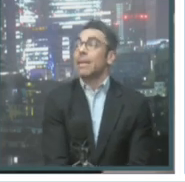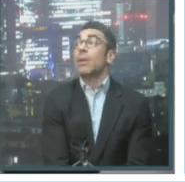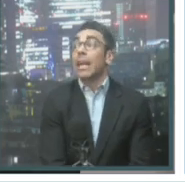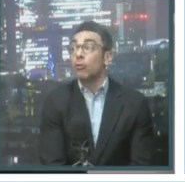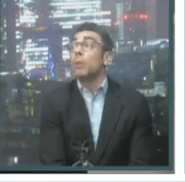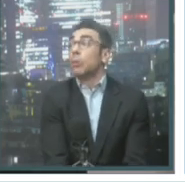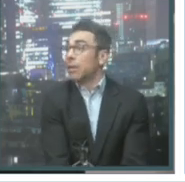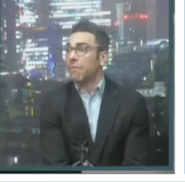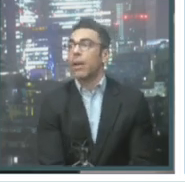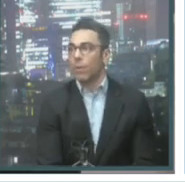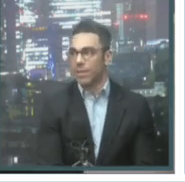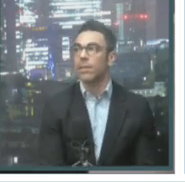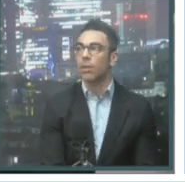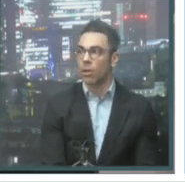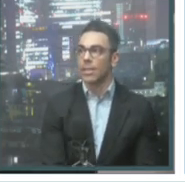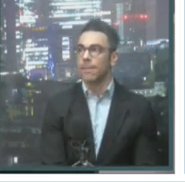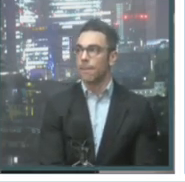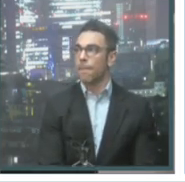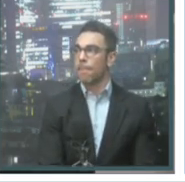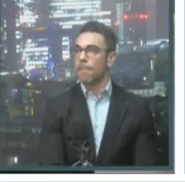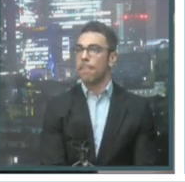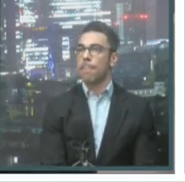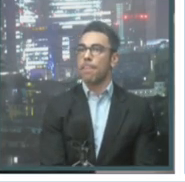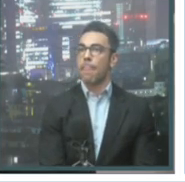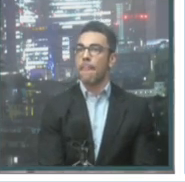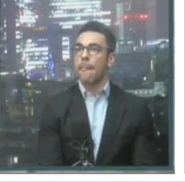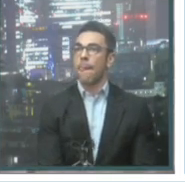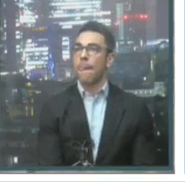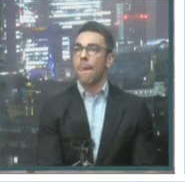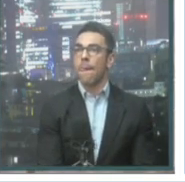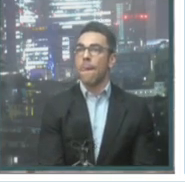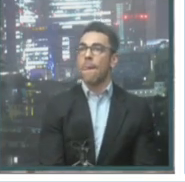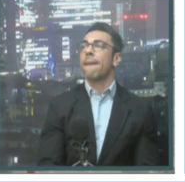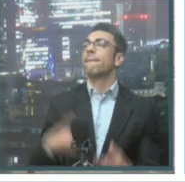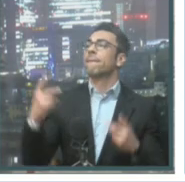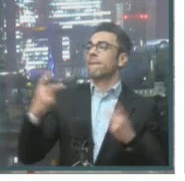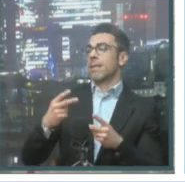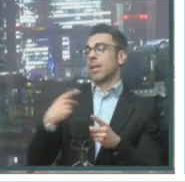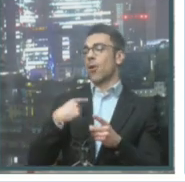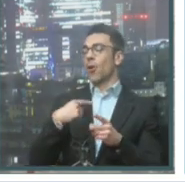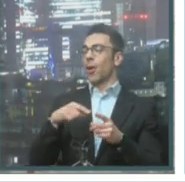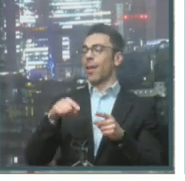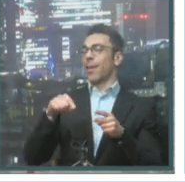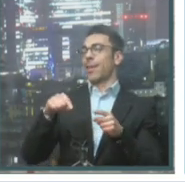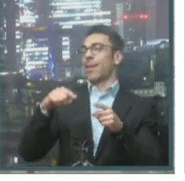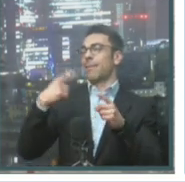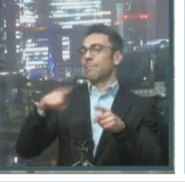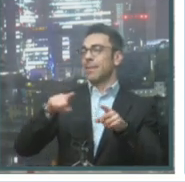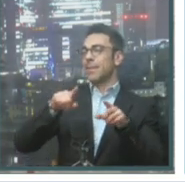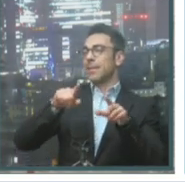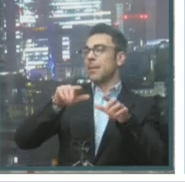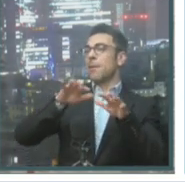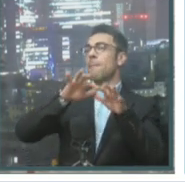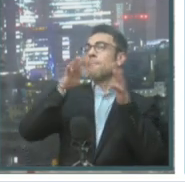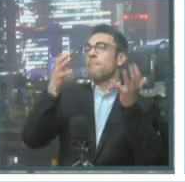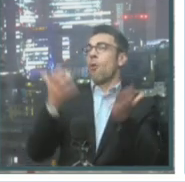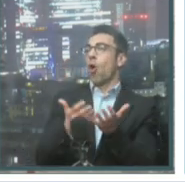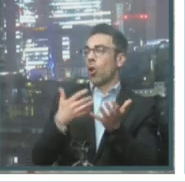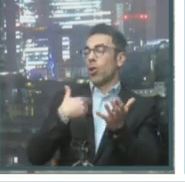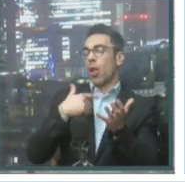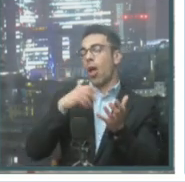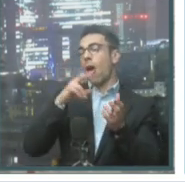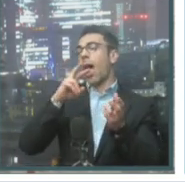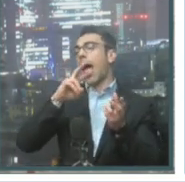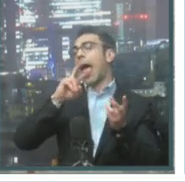gamba e siamo in grado di poter fare qualsiasi cosa apriamo una piccola parentesi all'interno del mondo dei mei viene soprattutto perché appunto